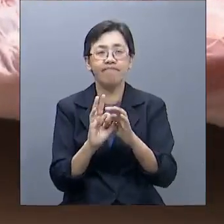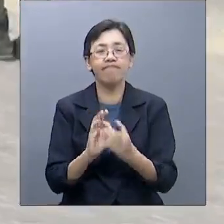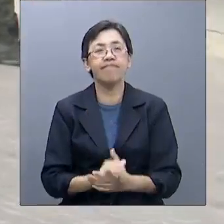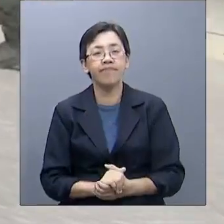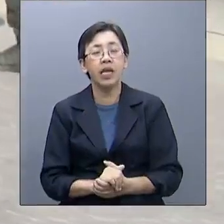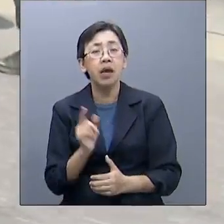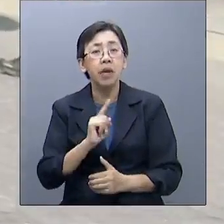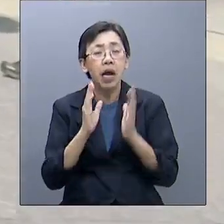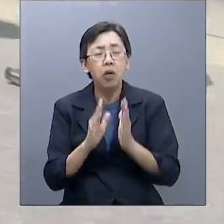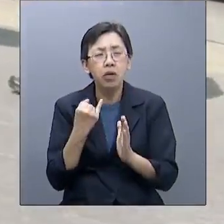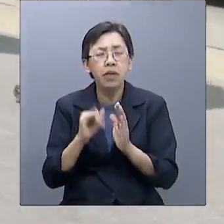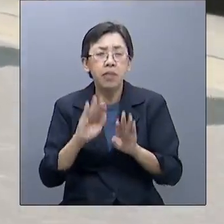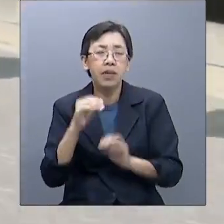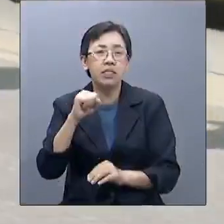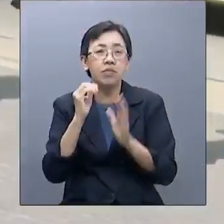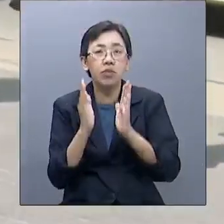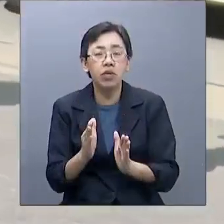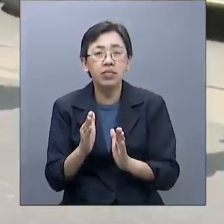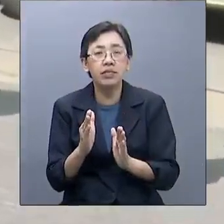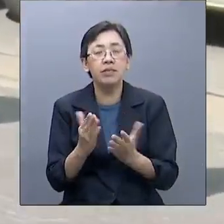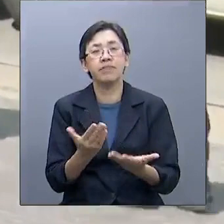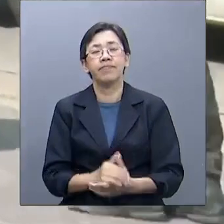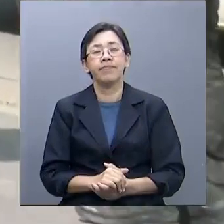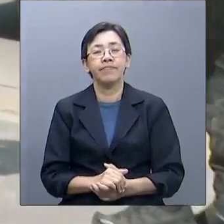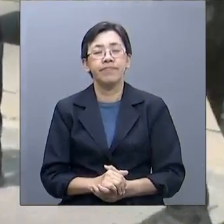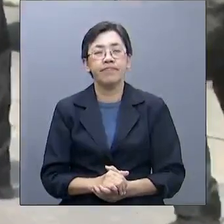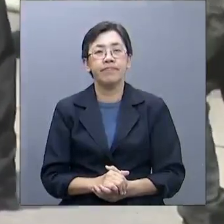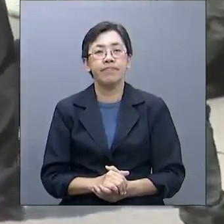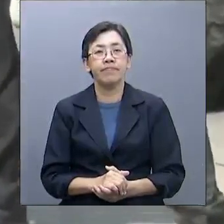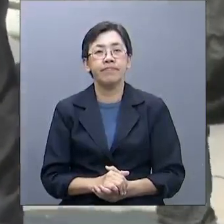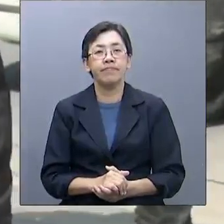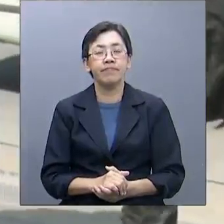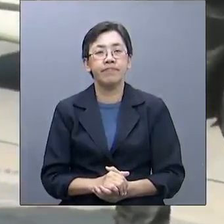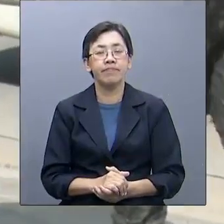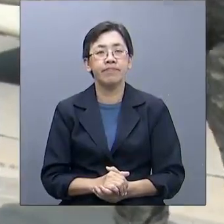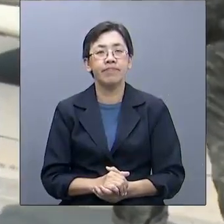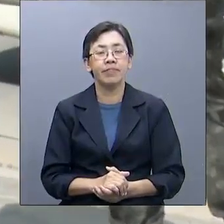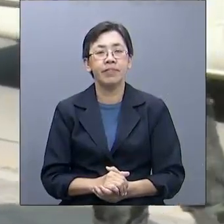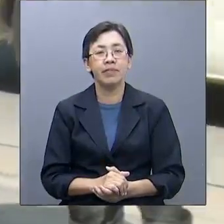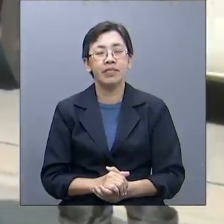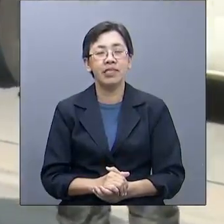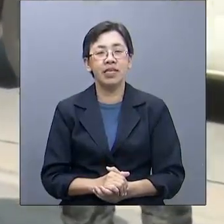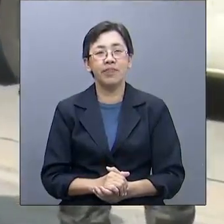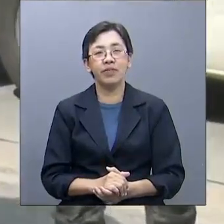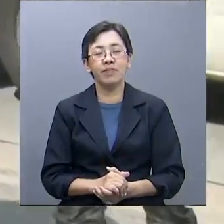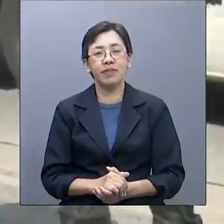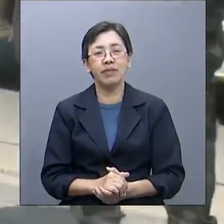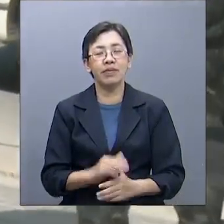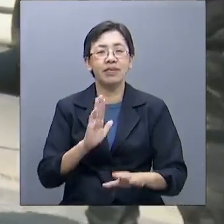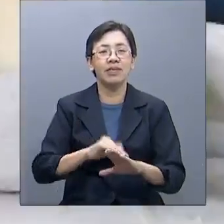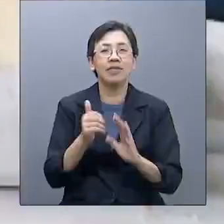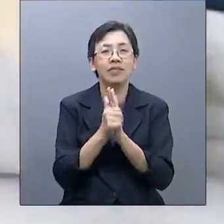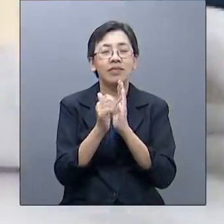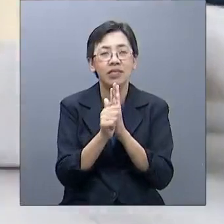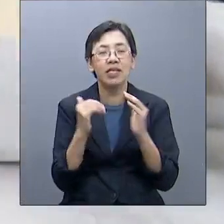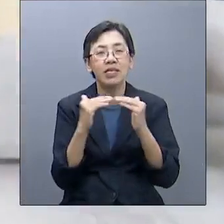นับ10คนพันตำรวจตรีดิษยธรรมผู้เชี่ยวชาญด้านคดีคุ้มครองผู้